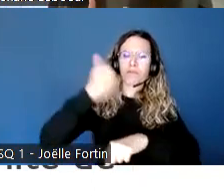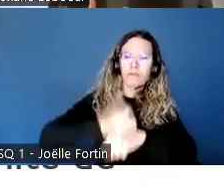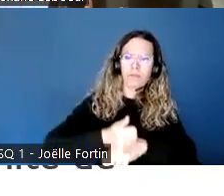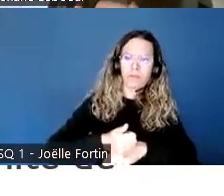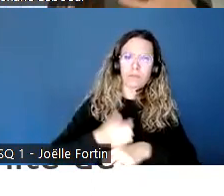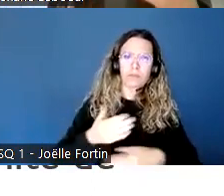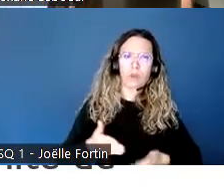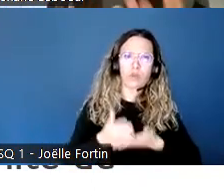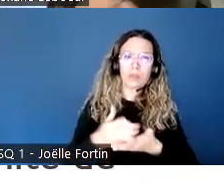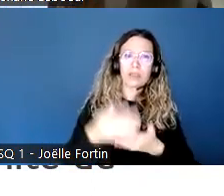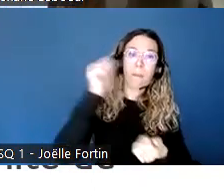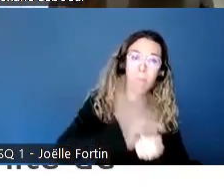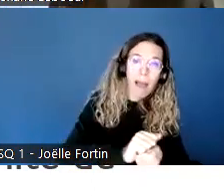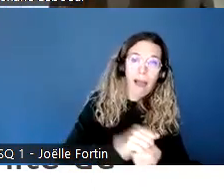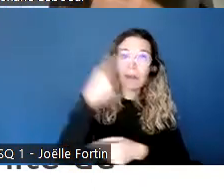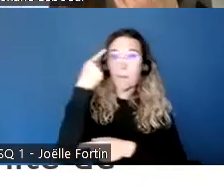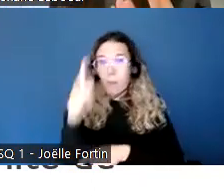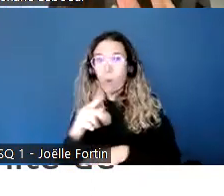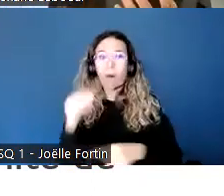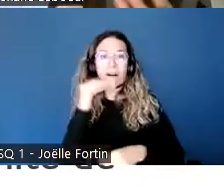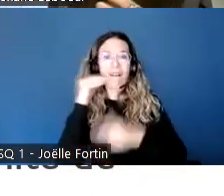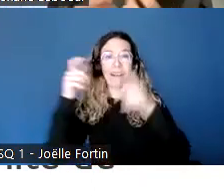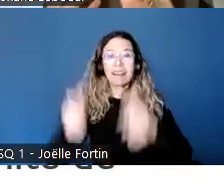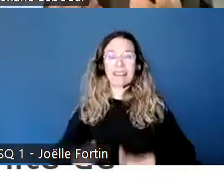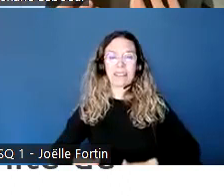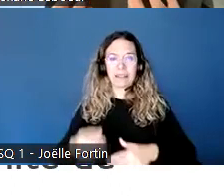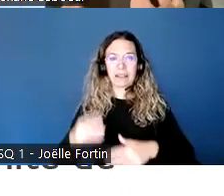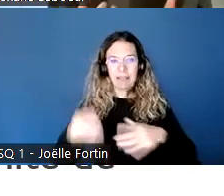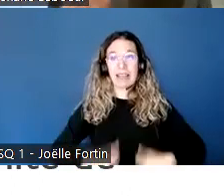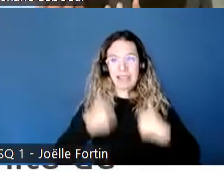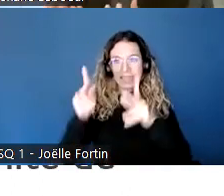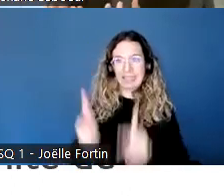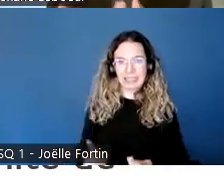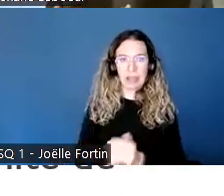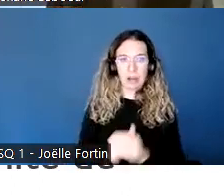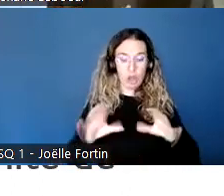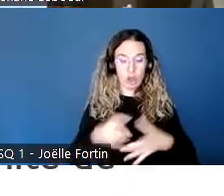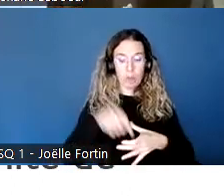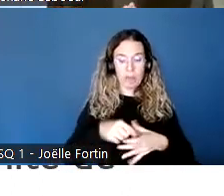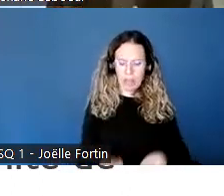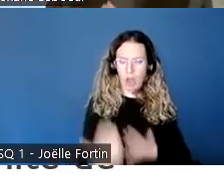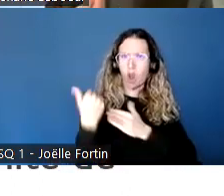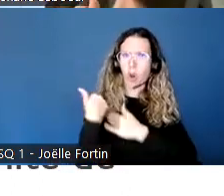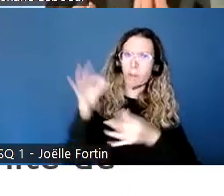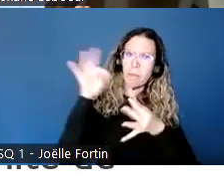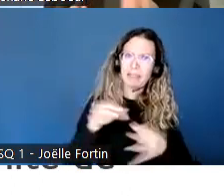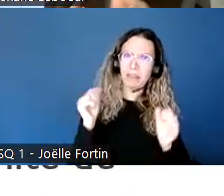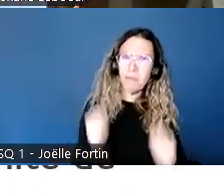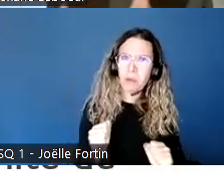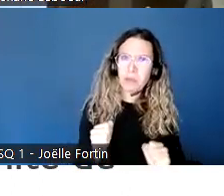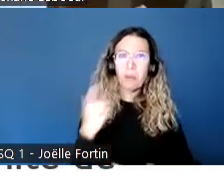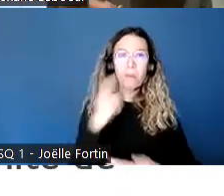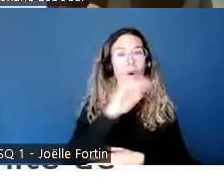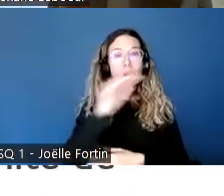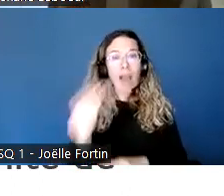pour les résidents. Donc, encore une fois, dans les besoins, les gens nous ont dit, bien, le comité de résidents pourrait avoir un rôle plus spécifique, peut-être dans